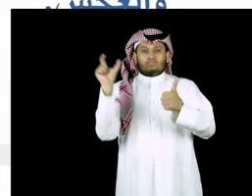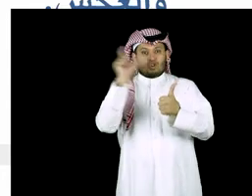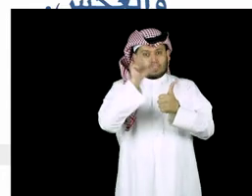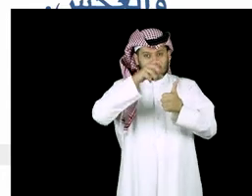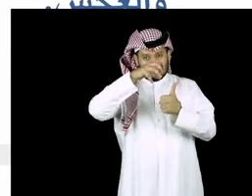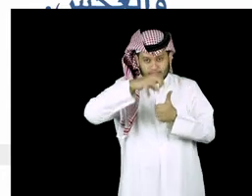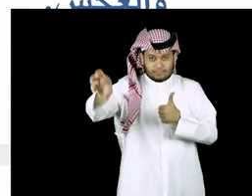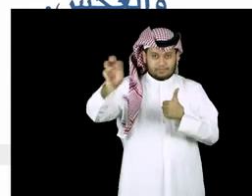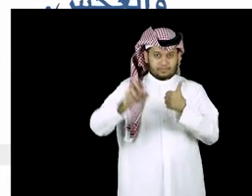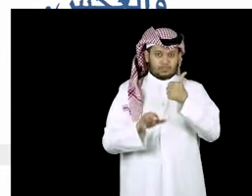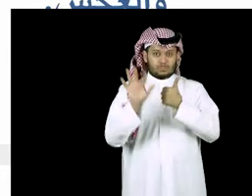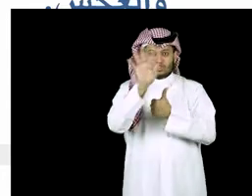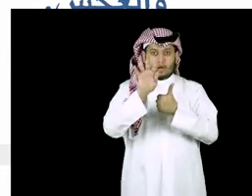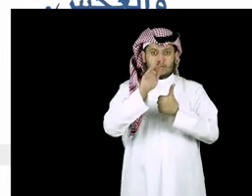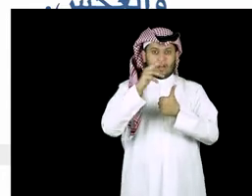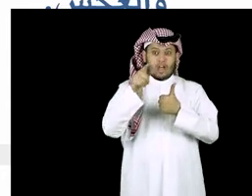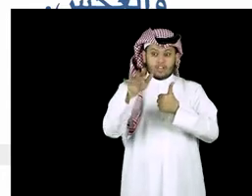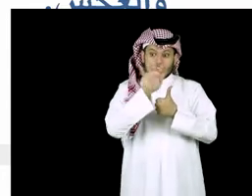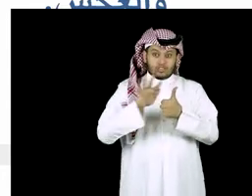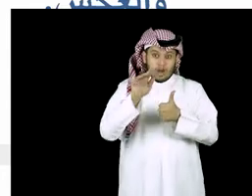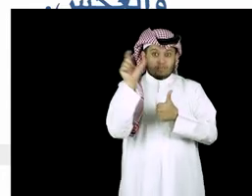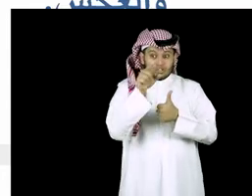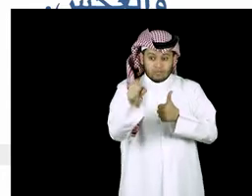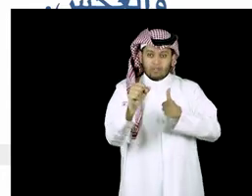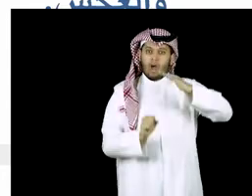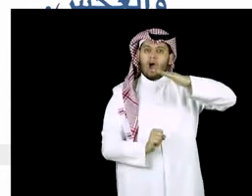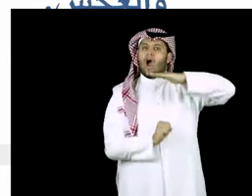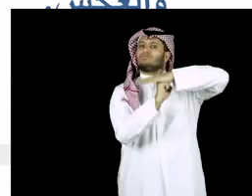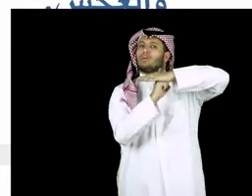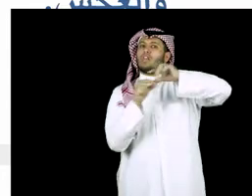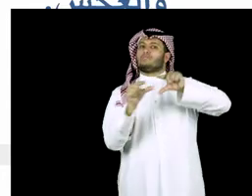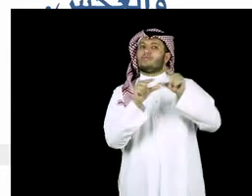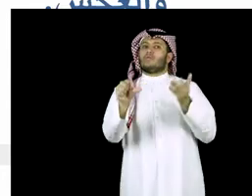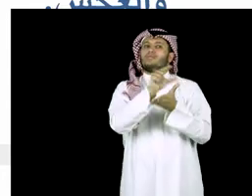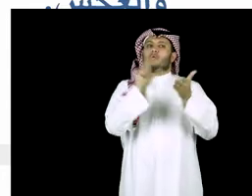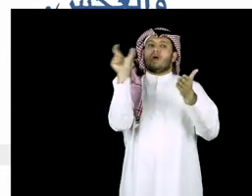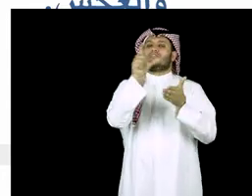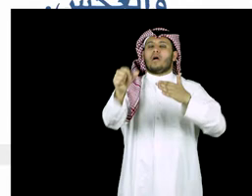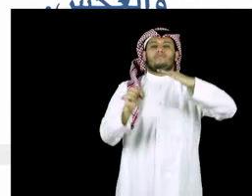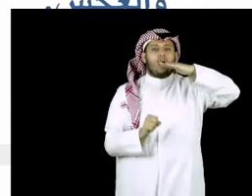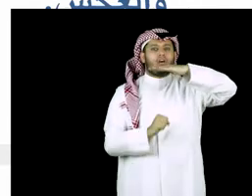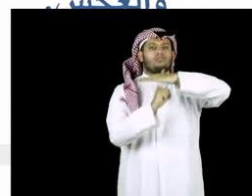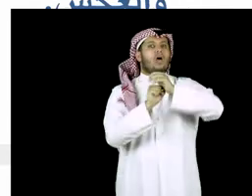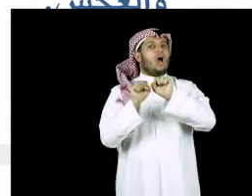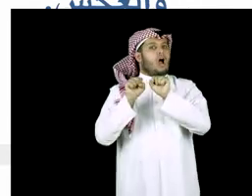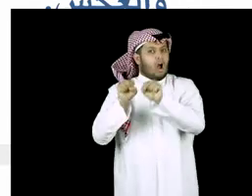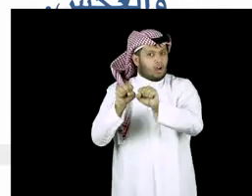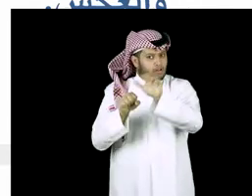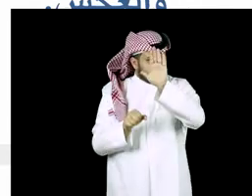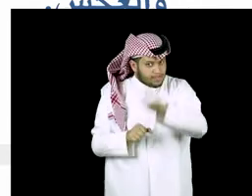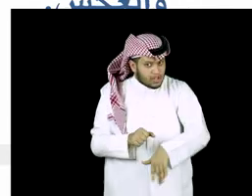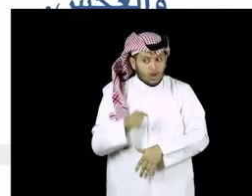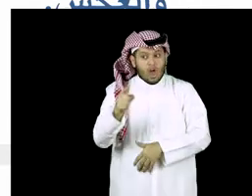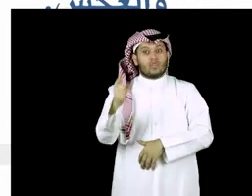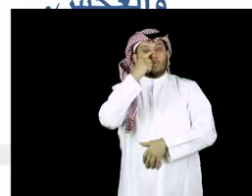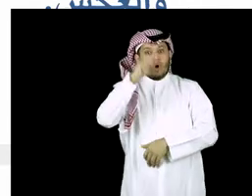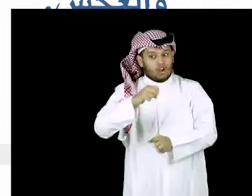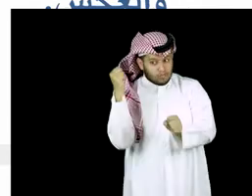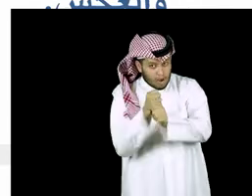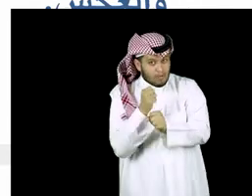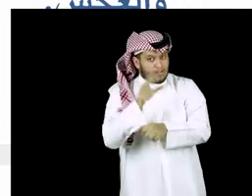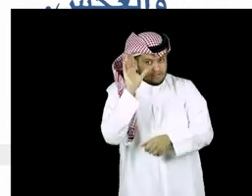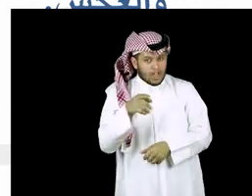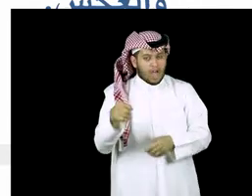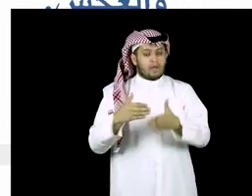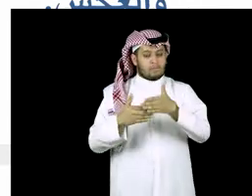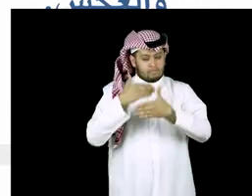المسلمون، وهم الأصل في الدولة الإسلامية، ولهم حقوق وعليهم واجبات،